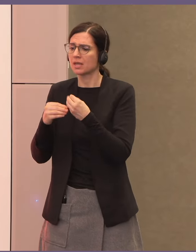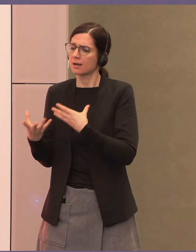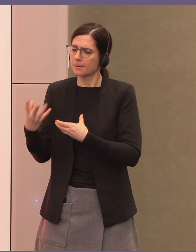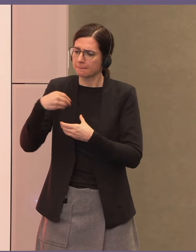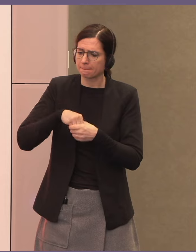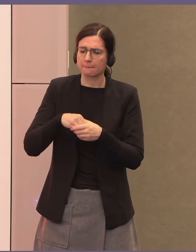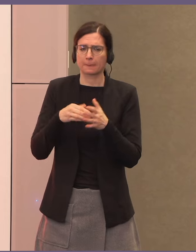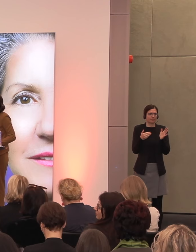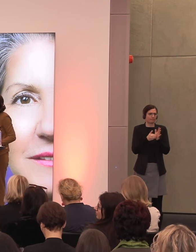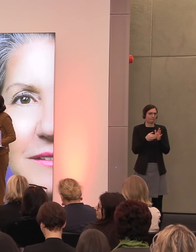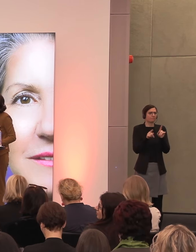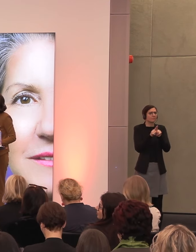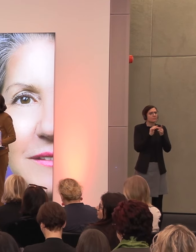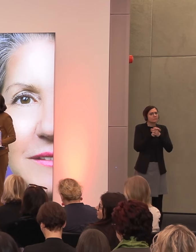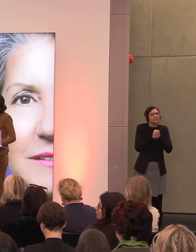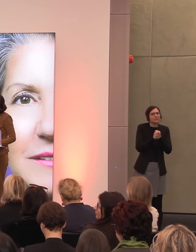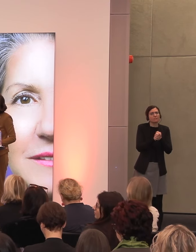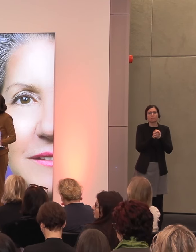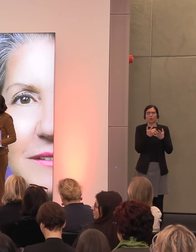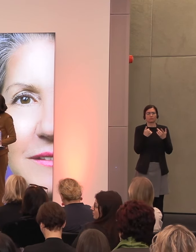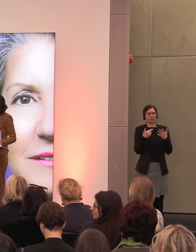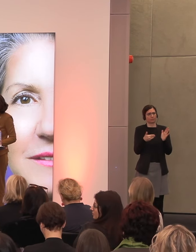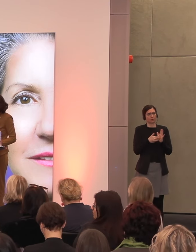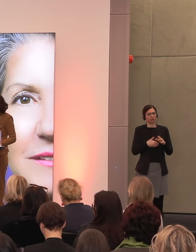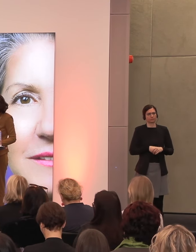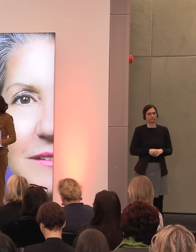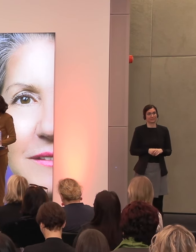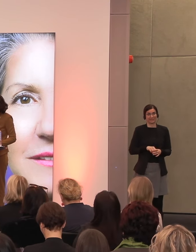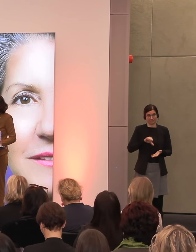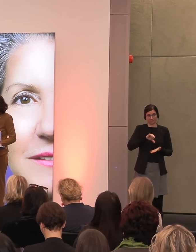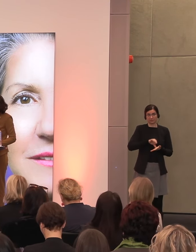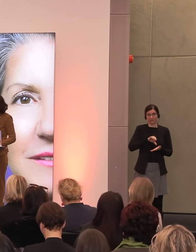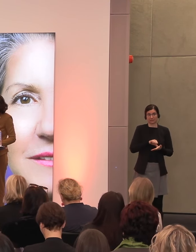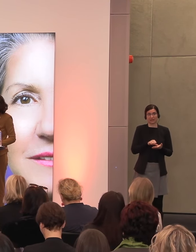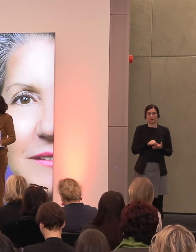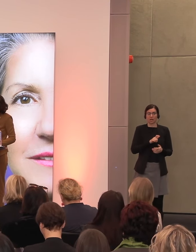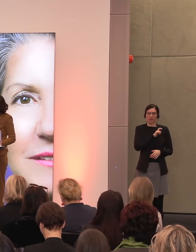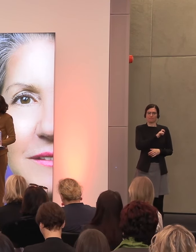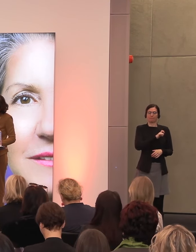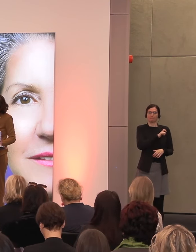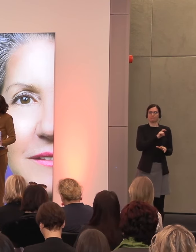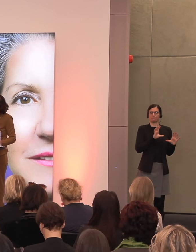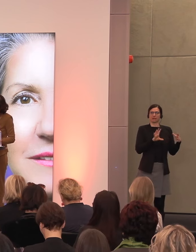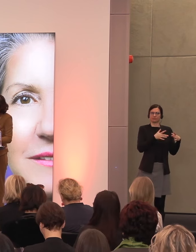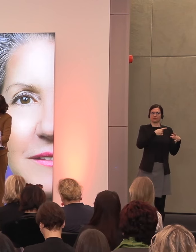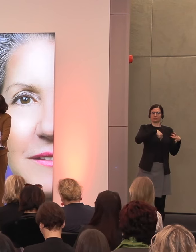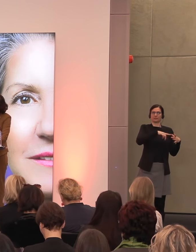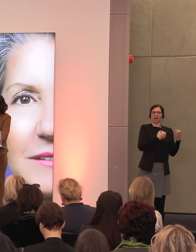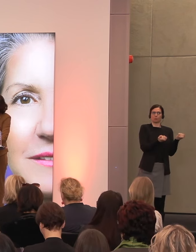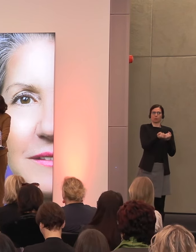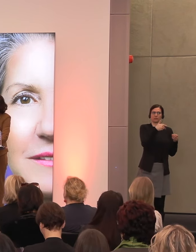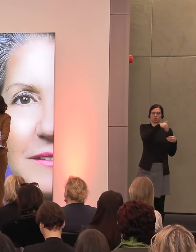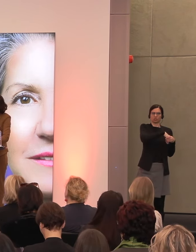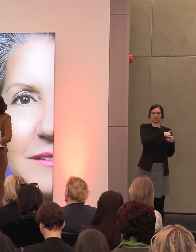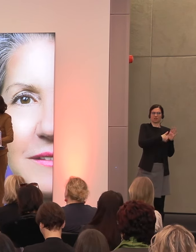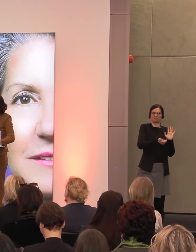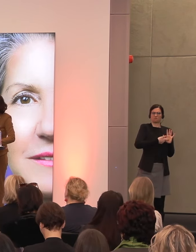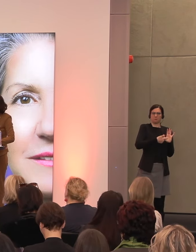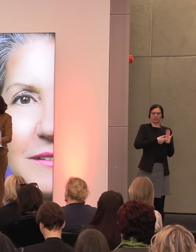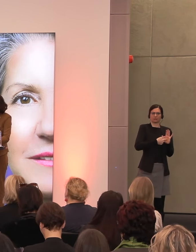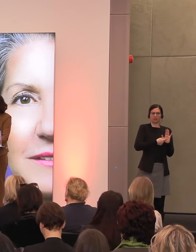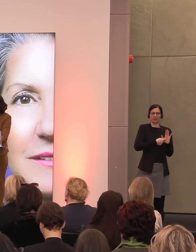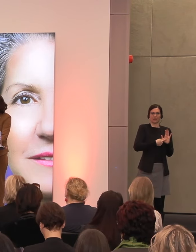jedem Freundeskreis? Das ist natürlich ganz zentral, weil Parteien haben politische Inhalte und Forderungen,